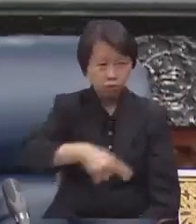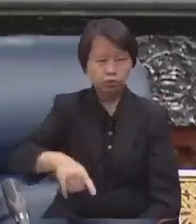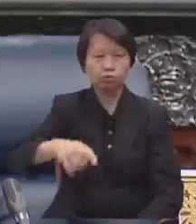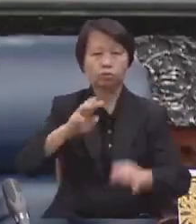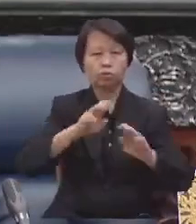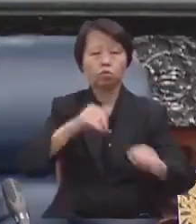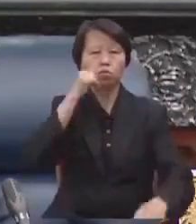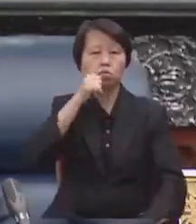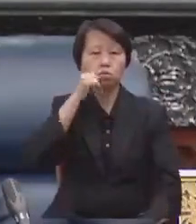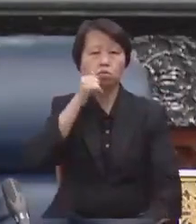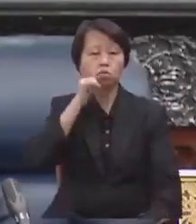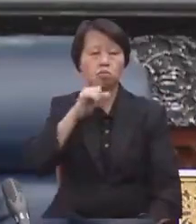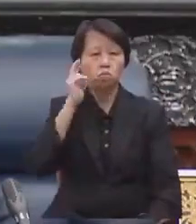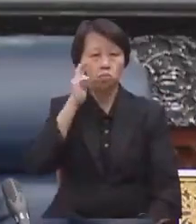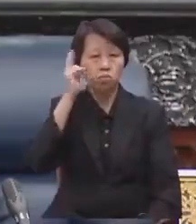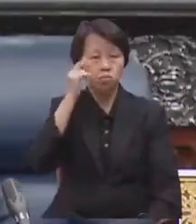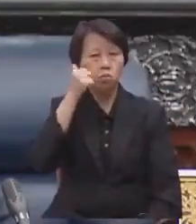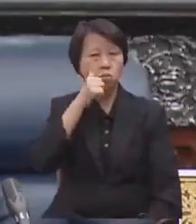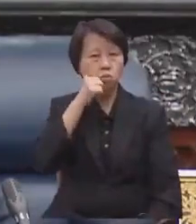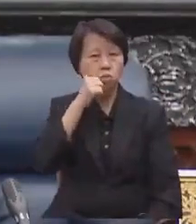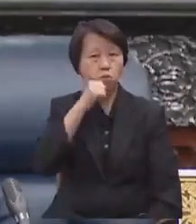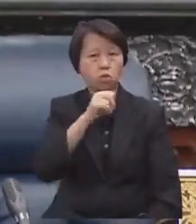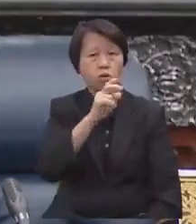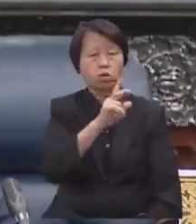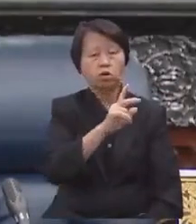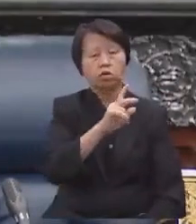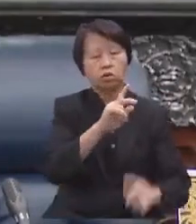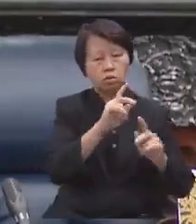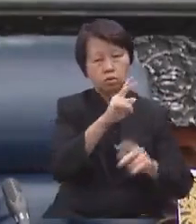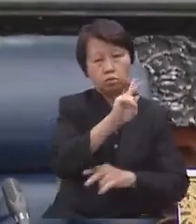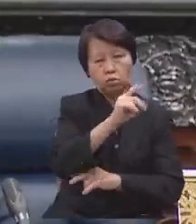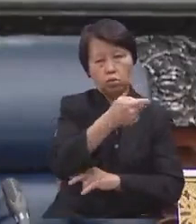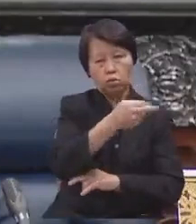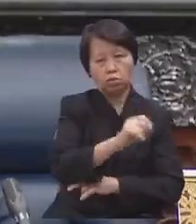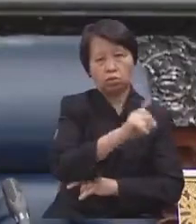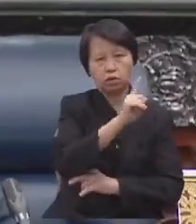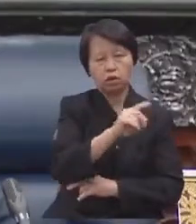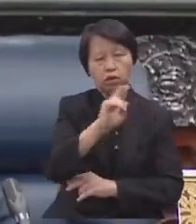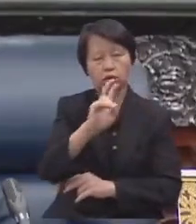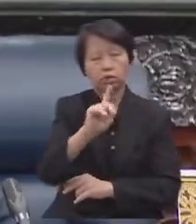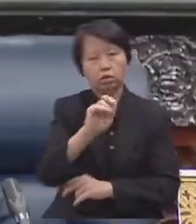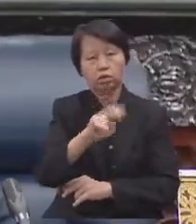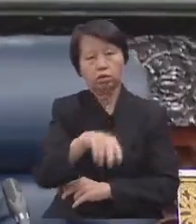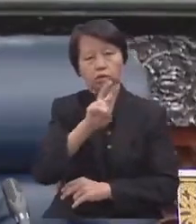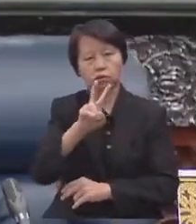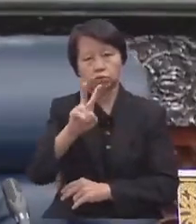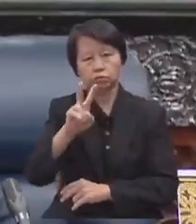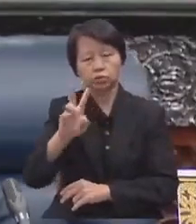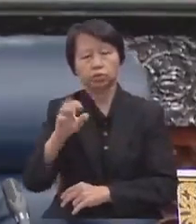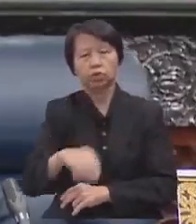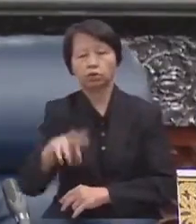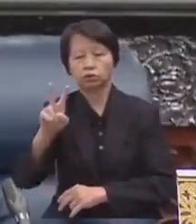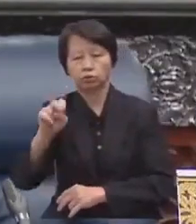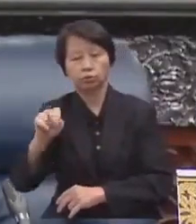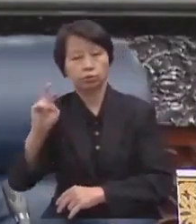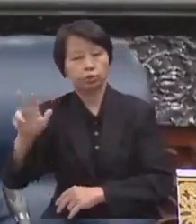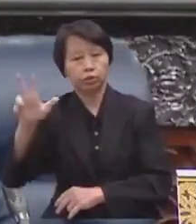perempuan 21 eee 22 dan kohot 223 akan menerima